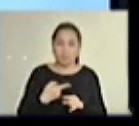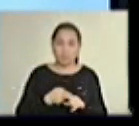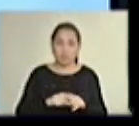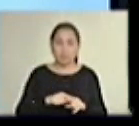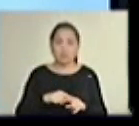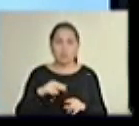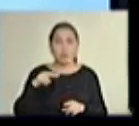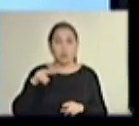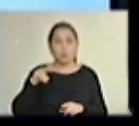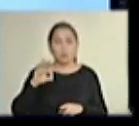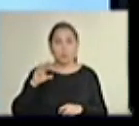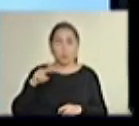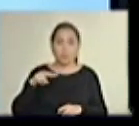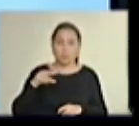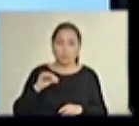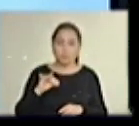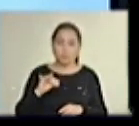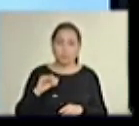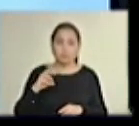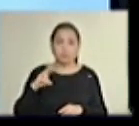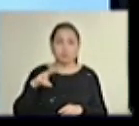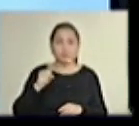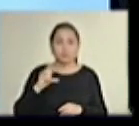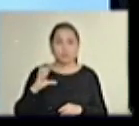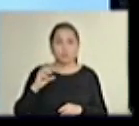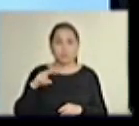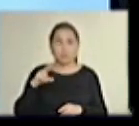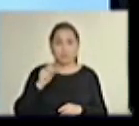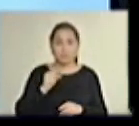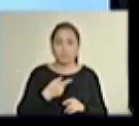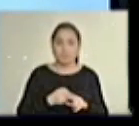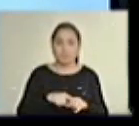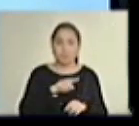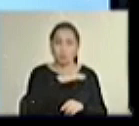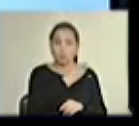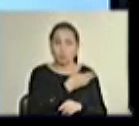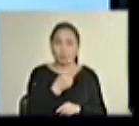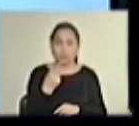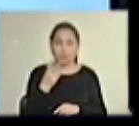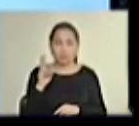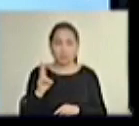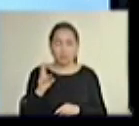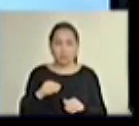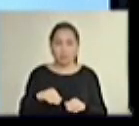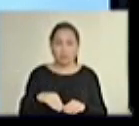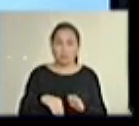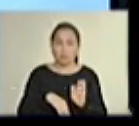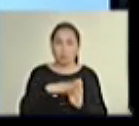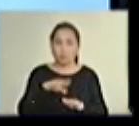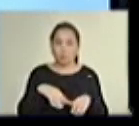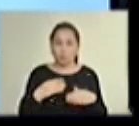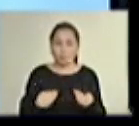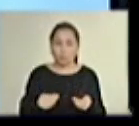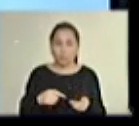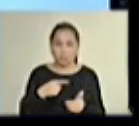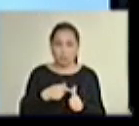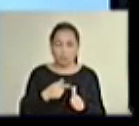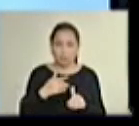polis pasda n-ta ko'char blok qatnashsa, kuchdan 2n marta yutuq beradi degan ma'noni